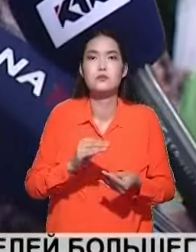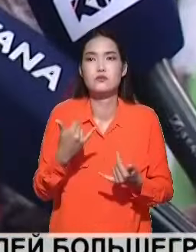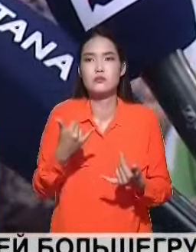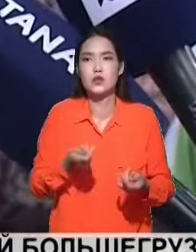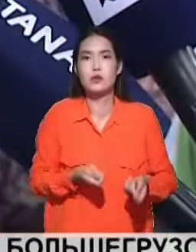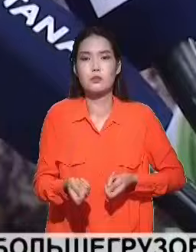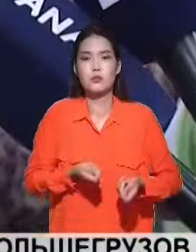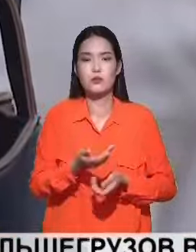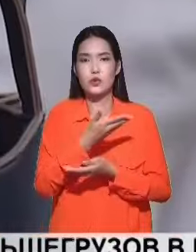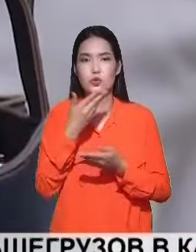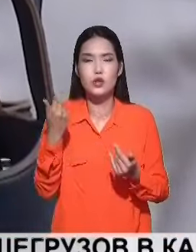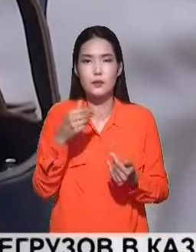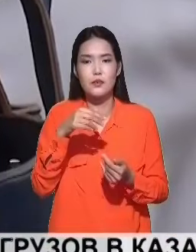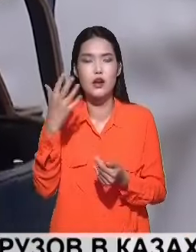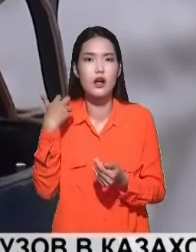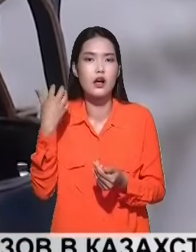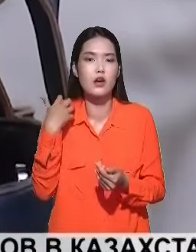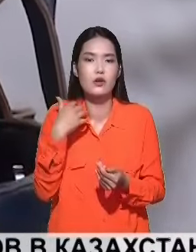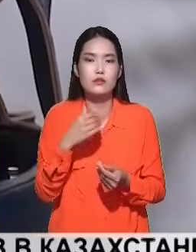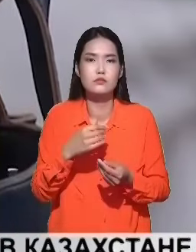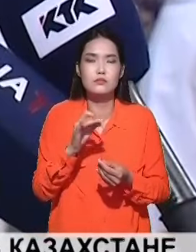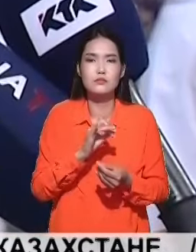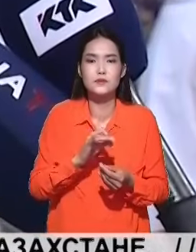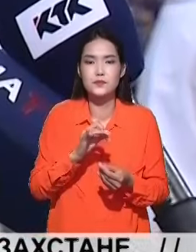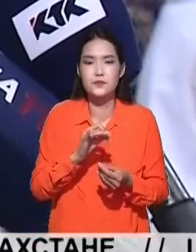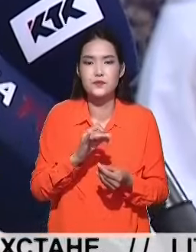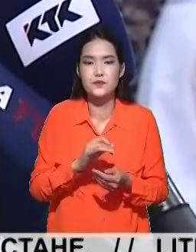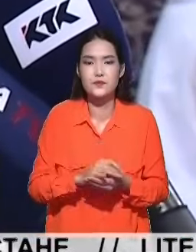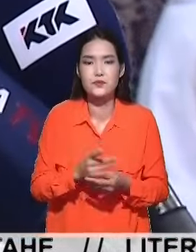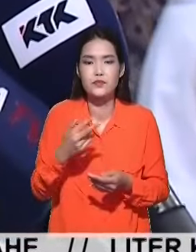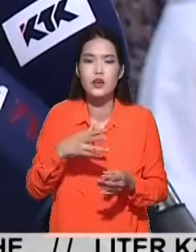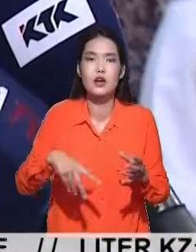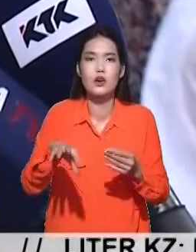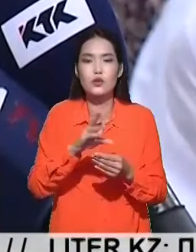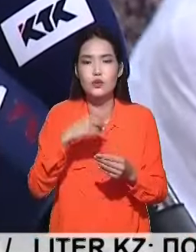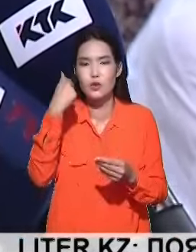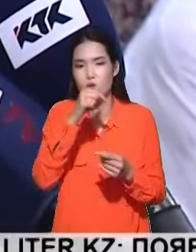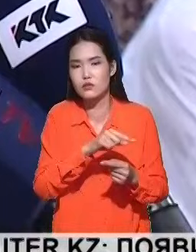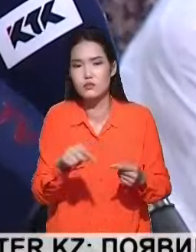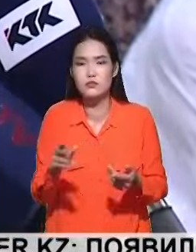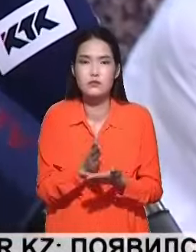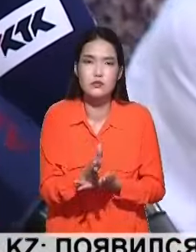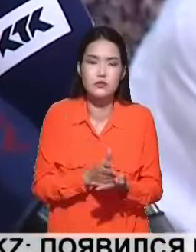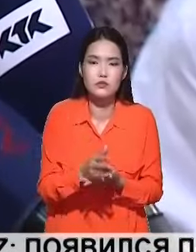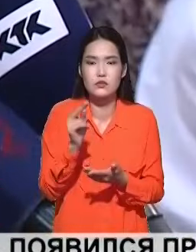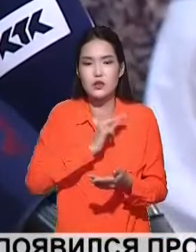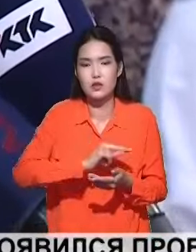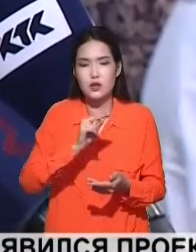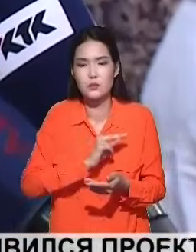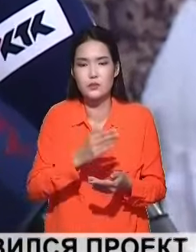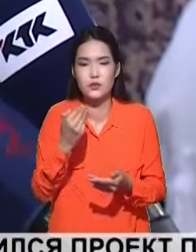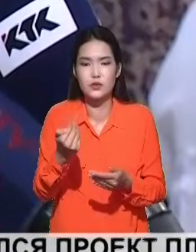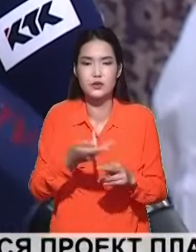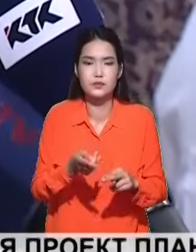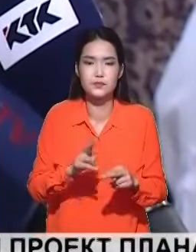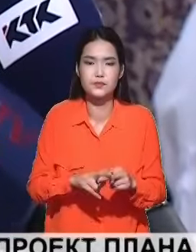было замечаний и претензий. 30 июня 2023 года Ростов-Тоналиву назначили к нам.